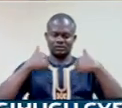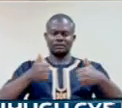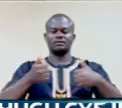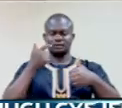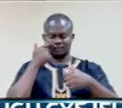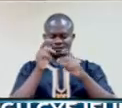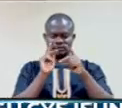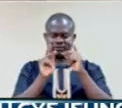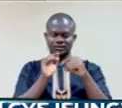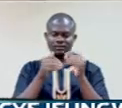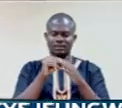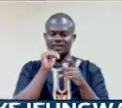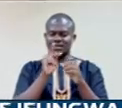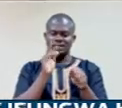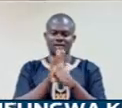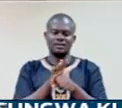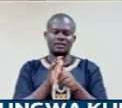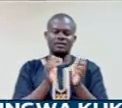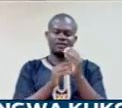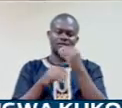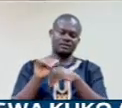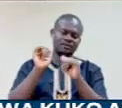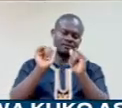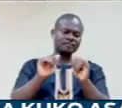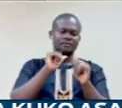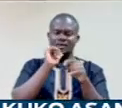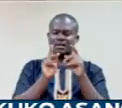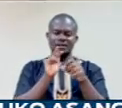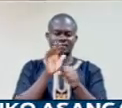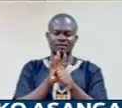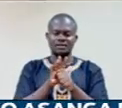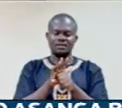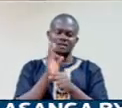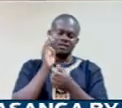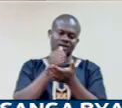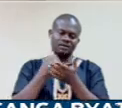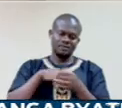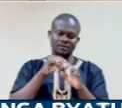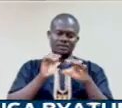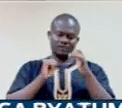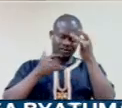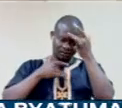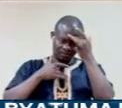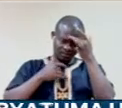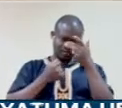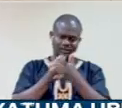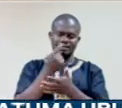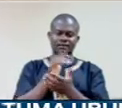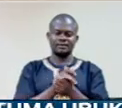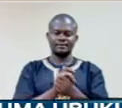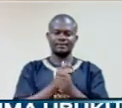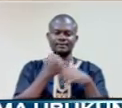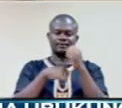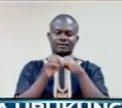ko abantu nta bucucike buhari, kandi isoko ryasigaye iriya hirya nta bucucike. Ndabona bizadufasha mu kwirinda iki cyorezo cyateye. Iki